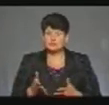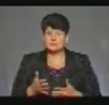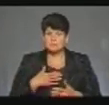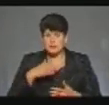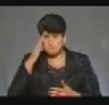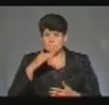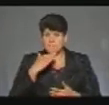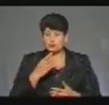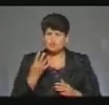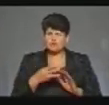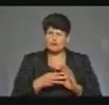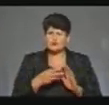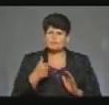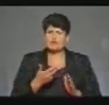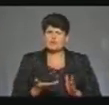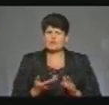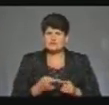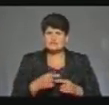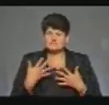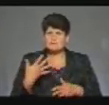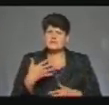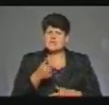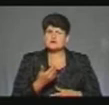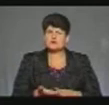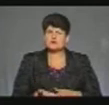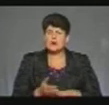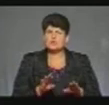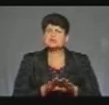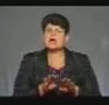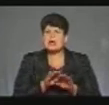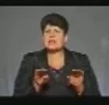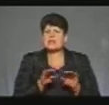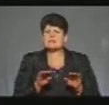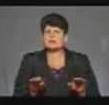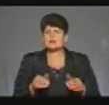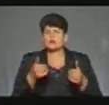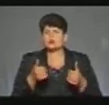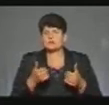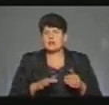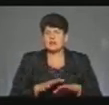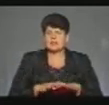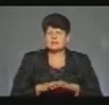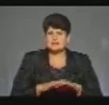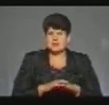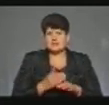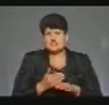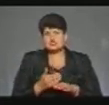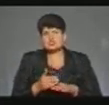48-го року, тобто це вже йде мова про 50-ті роки. От маєте рівень, скажімо так, добробуту населення, який з